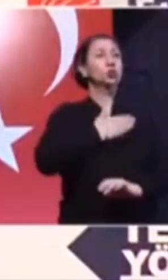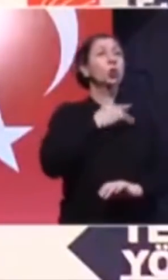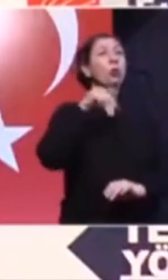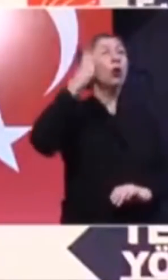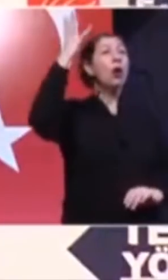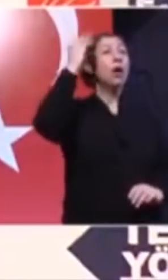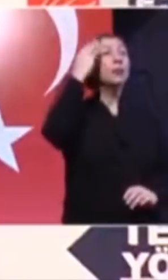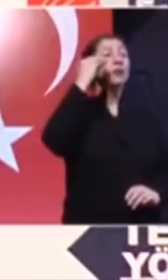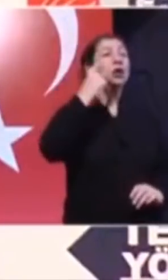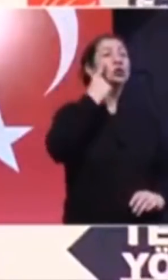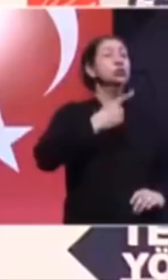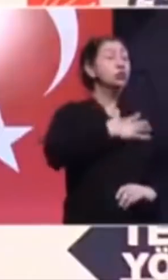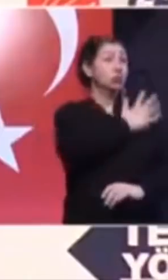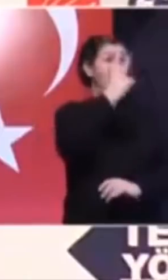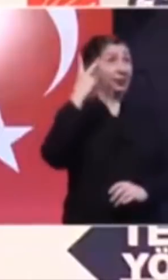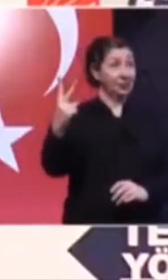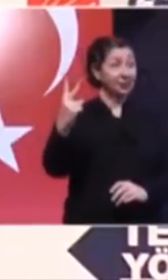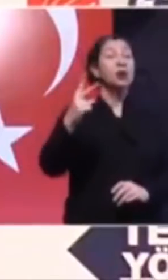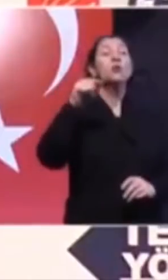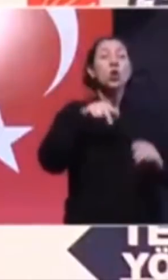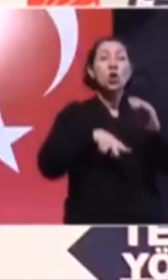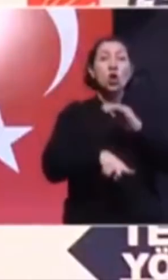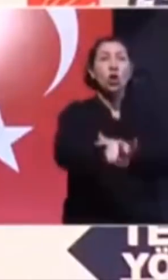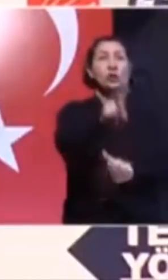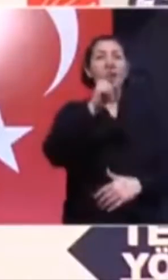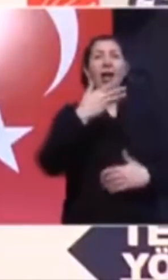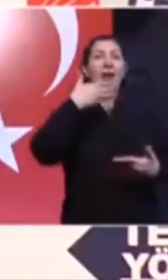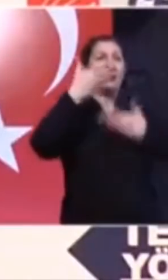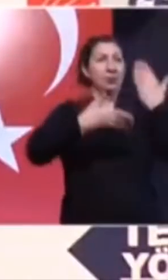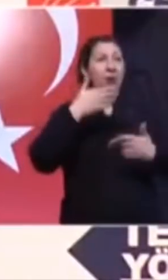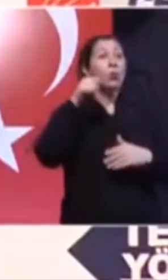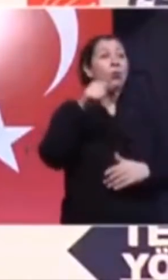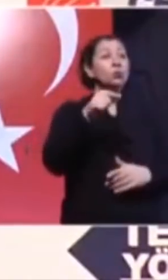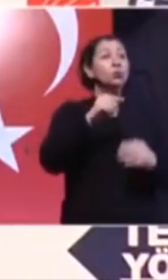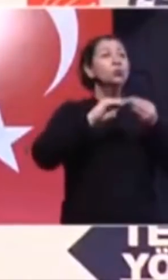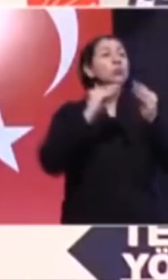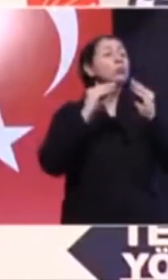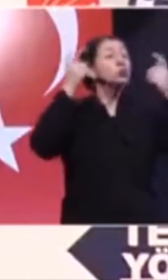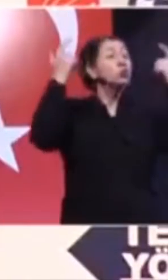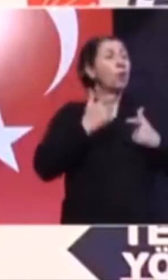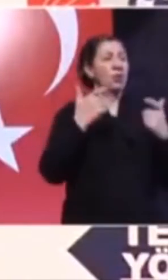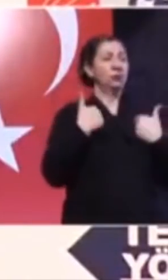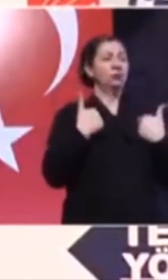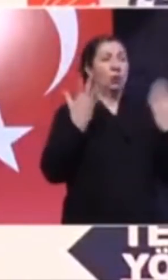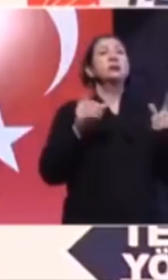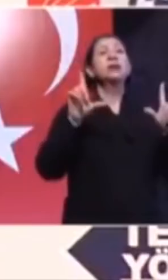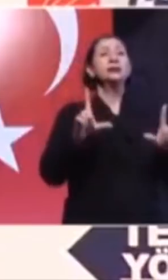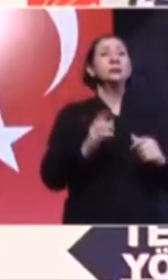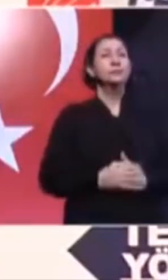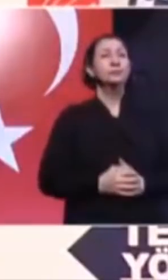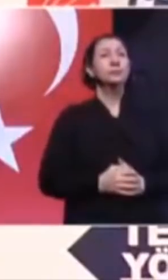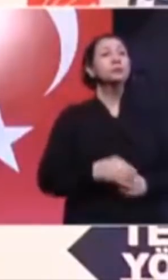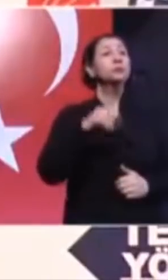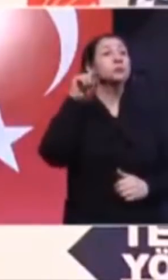anlamda Cumhuriyet Halk Partisi'ni bu yolda temsil etmek ve bu sorumlulukla davranmak zorundayız.